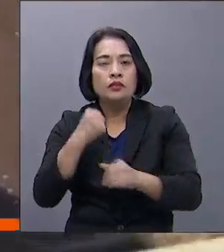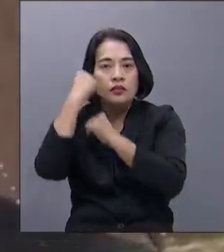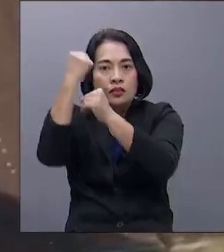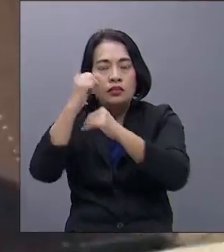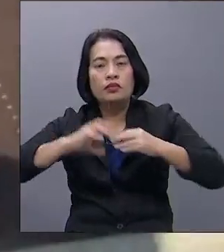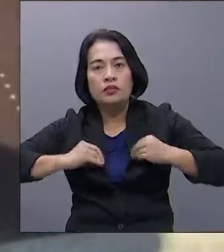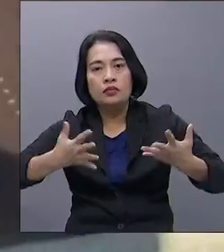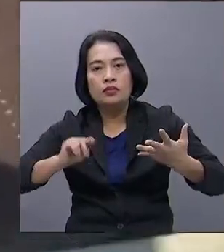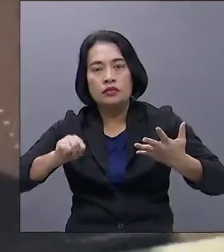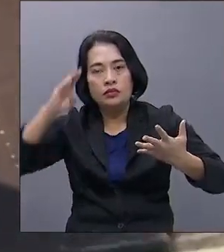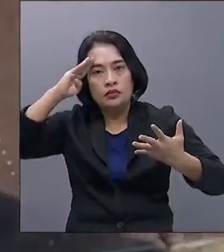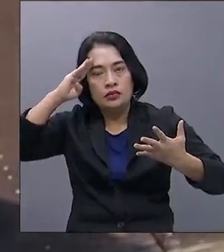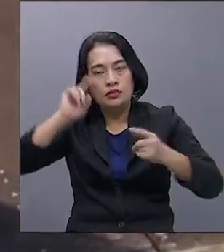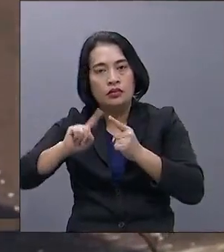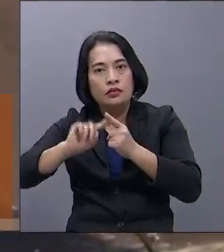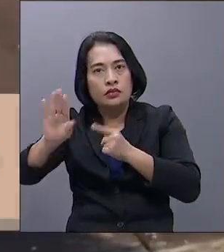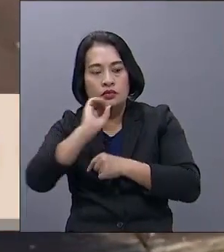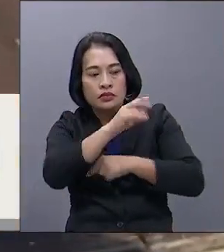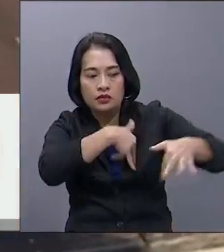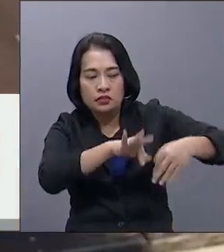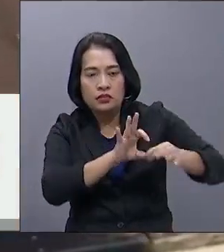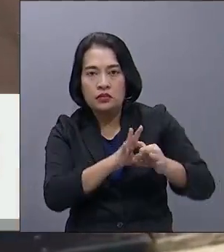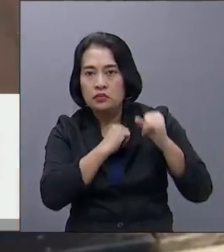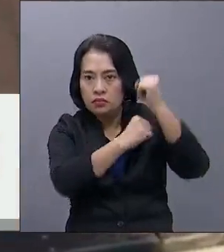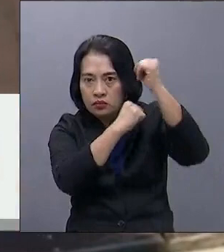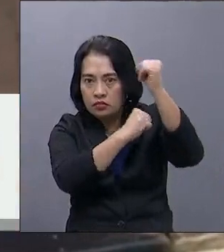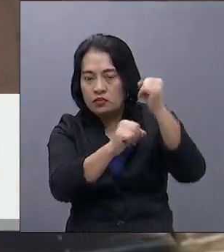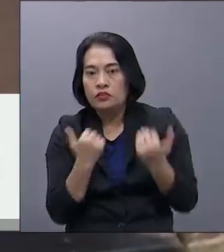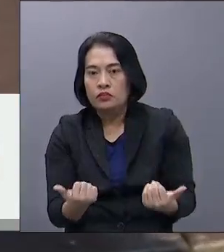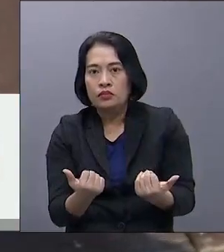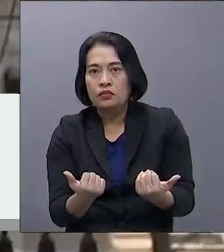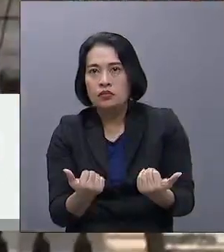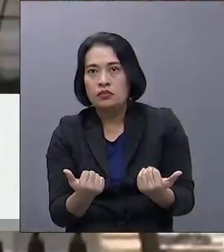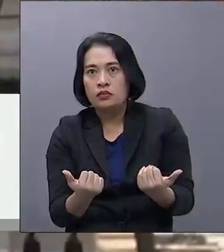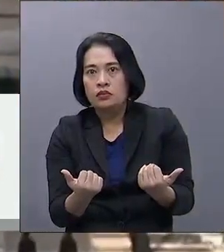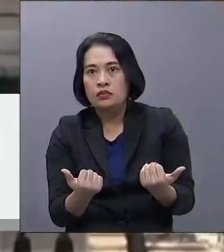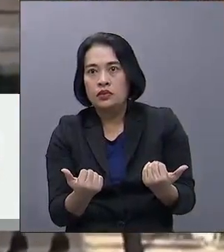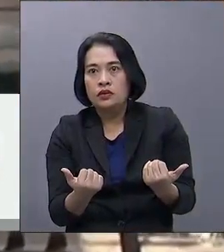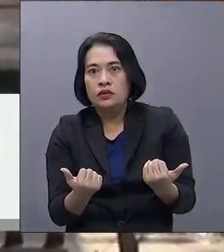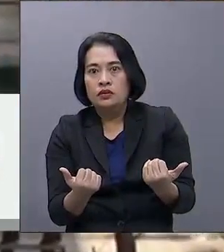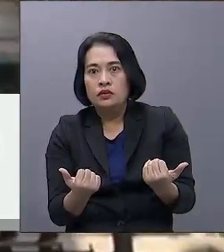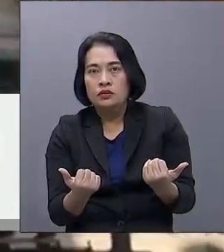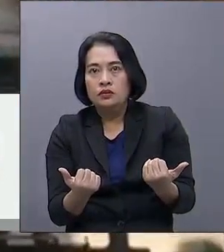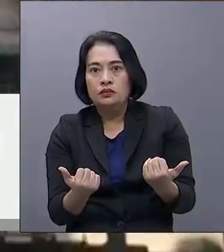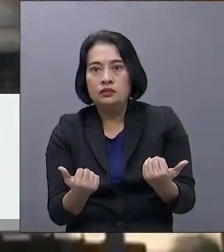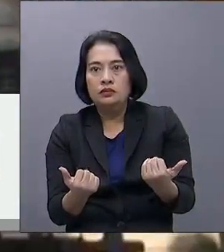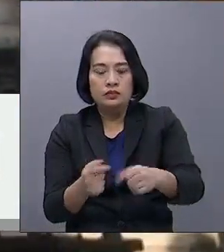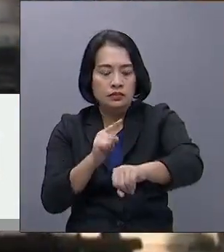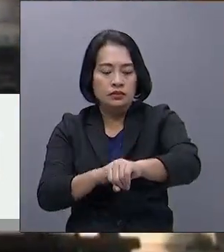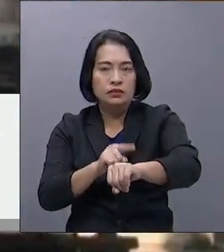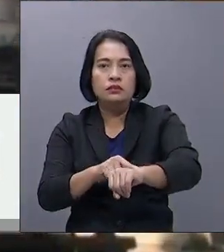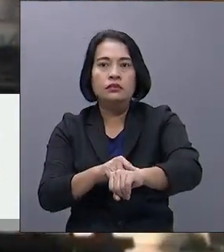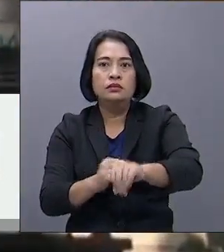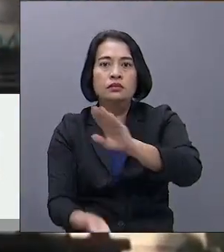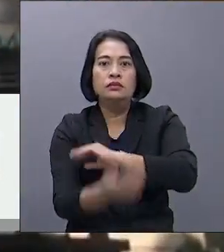รณรงค์ให้ประชาชนเตรียมการประท้วงเงียบในวันนี้ในช่วง10ถึง15นาฬิกานะคะในโอก